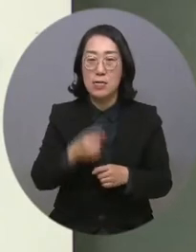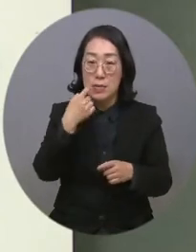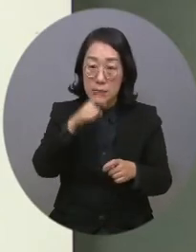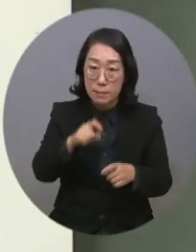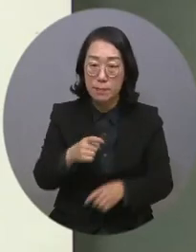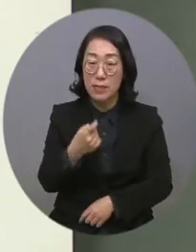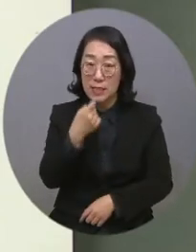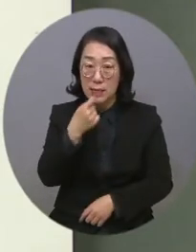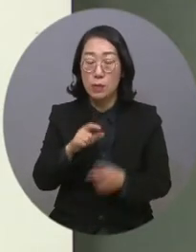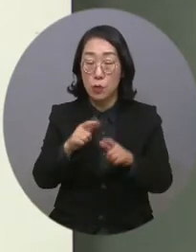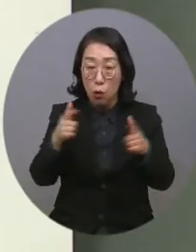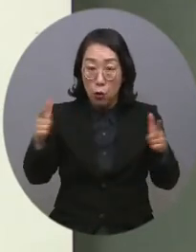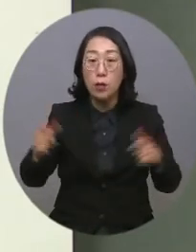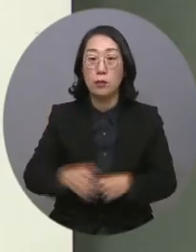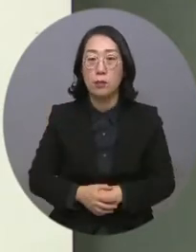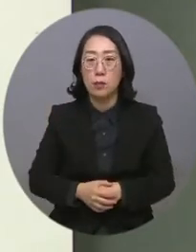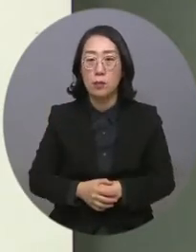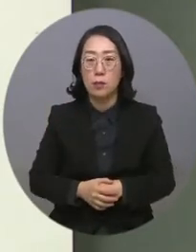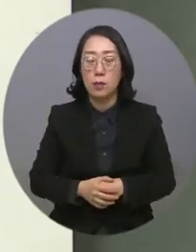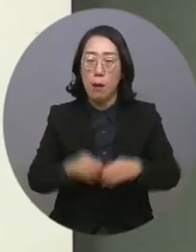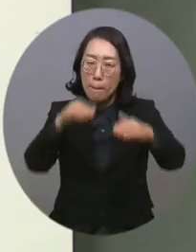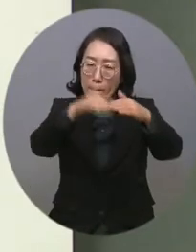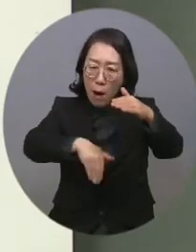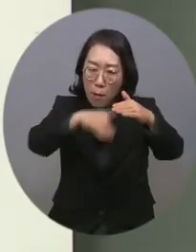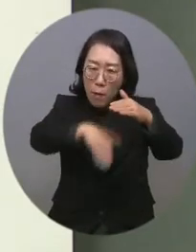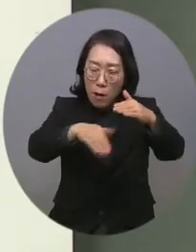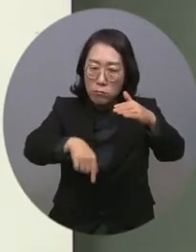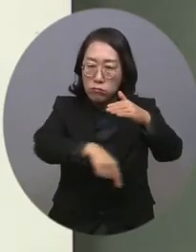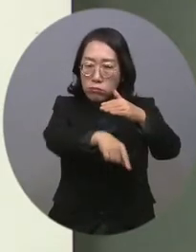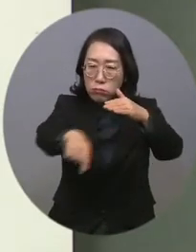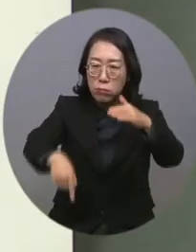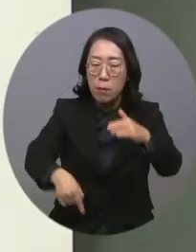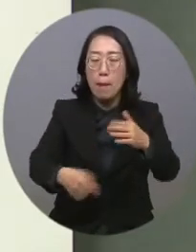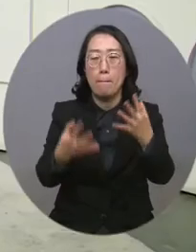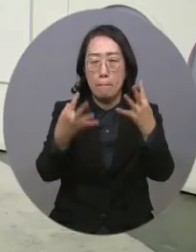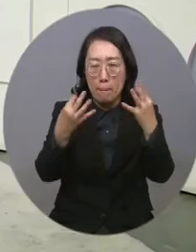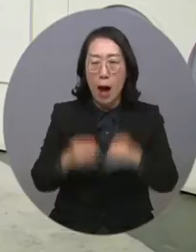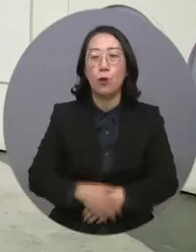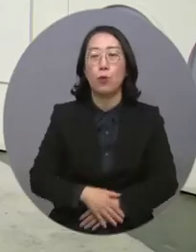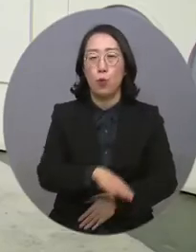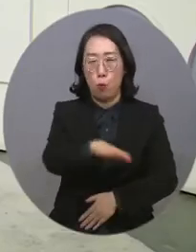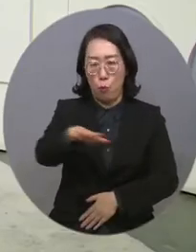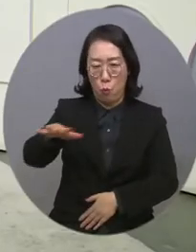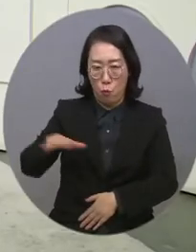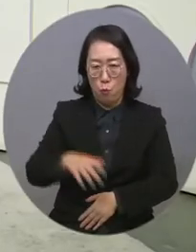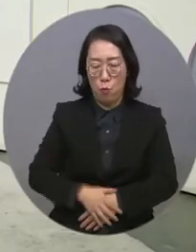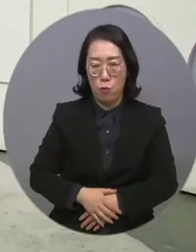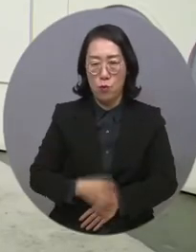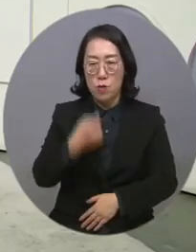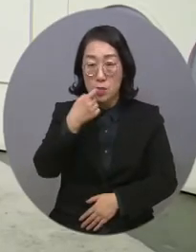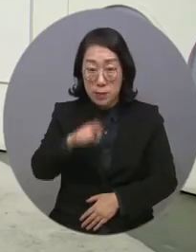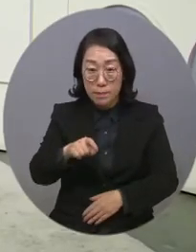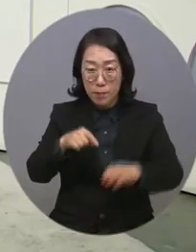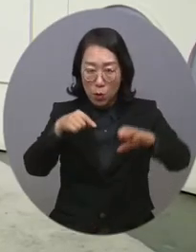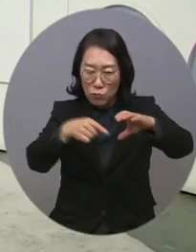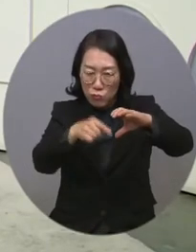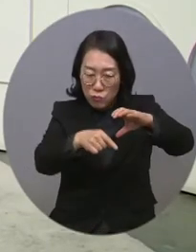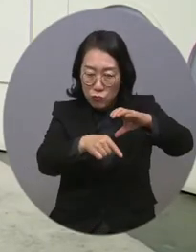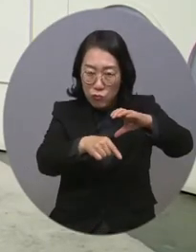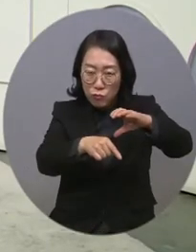예. 옛날부터 은광이 체코에 유럽에서 가장 큰 게 있었고, 아. 예, 금광도 있었고, 아주 각종의